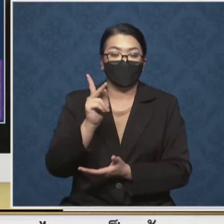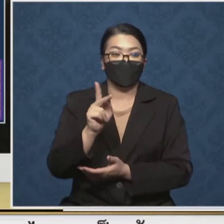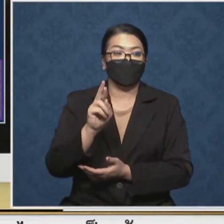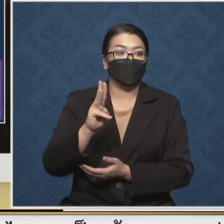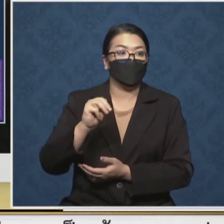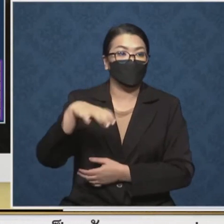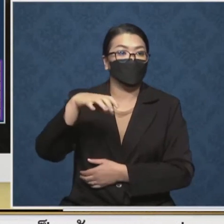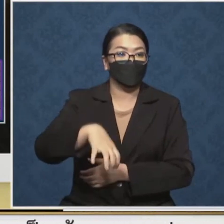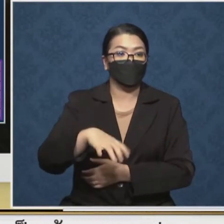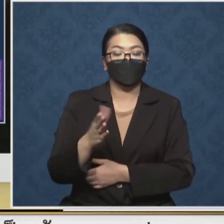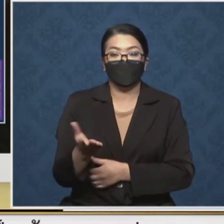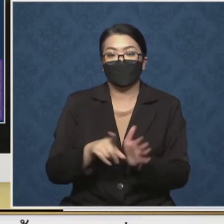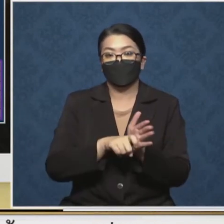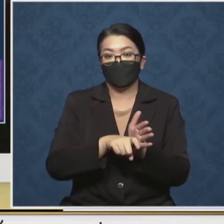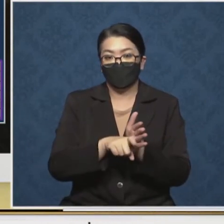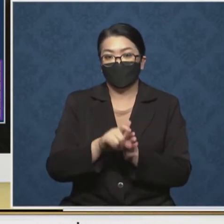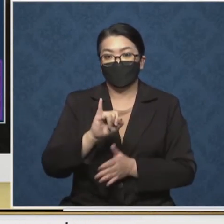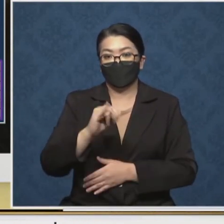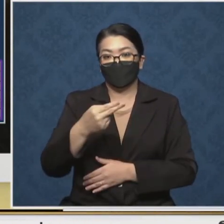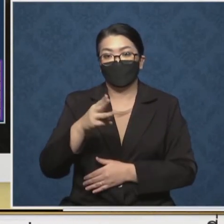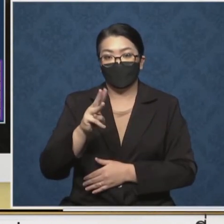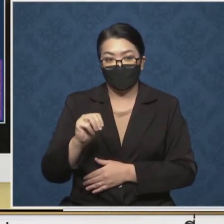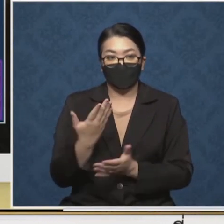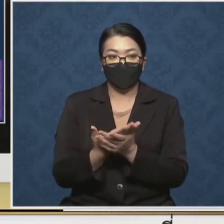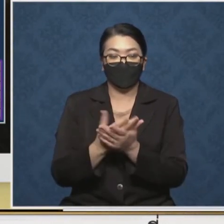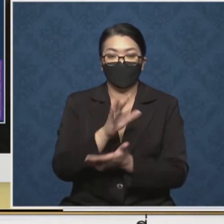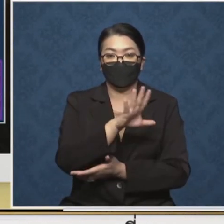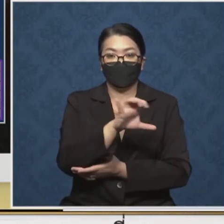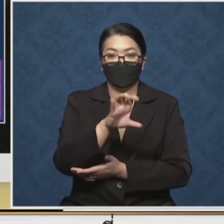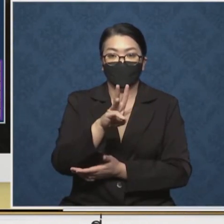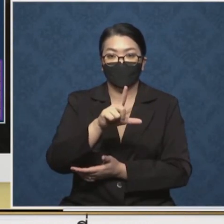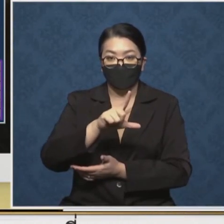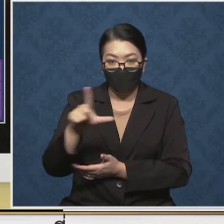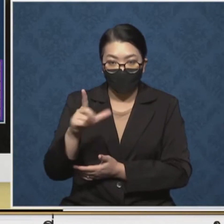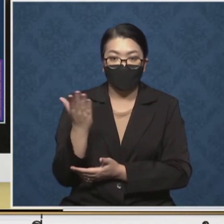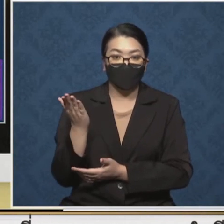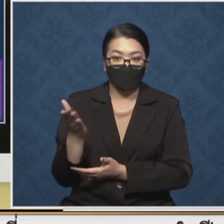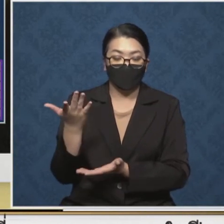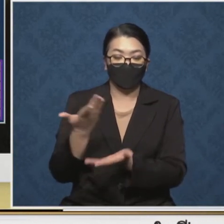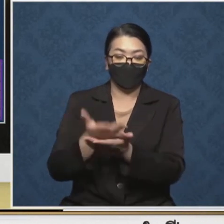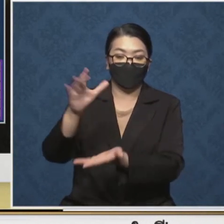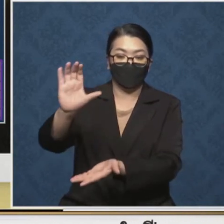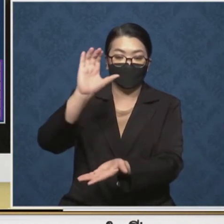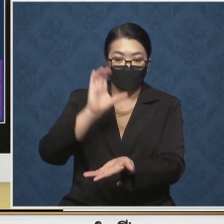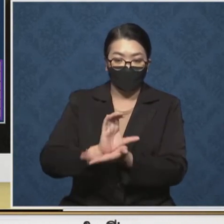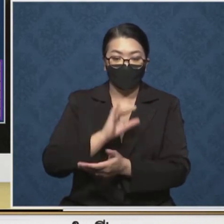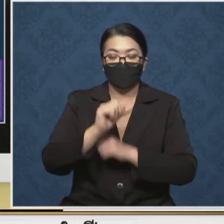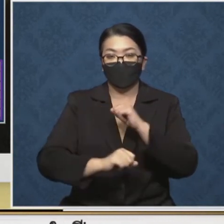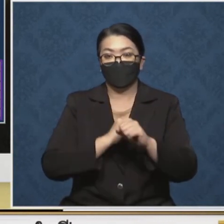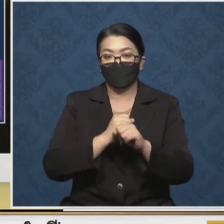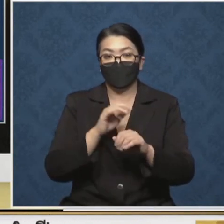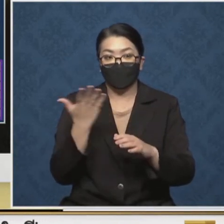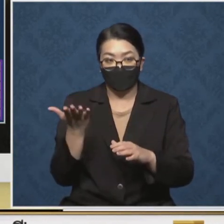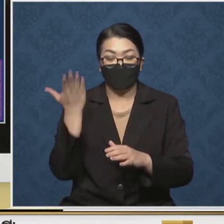รบกวนดูที่ซไนนะคะจะเหนว่าเงิน506 ล้violนที่กลมหม่อนไหมได้รับกวา 60เปอรเซ็นต์ค่